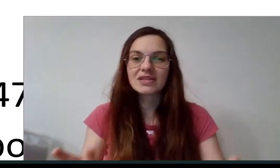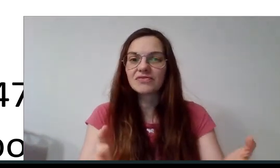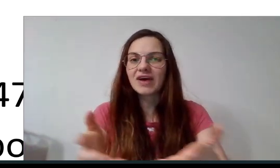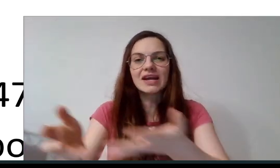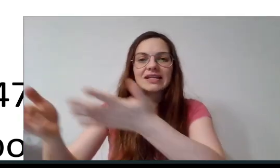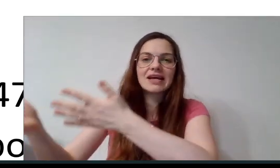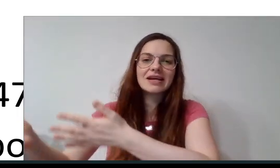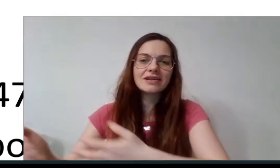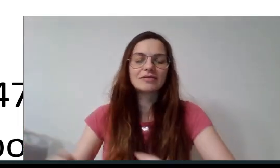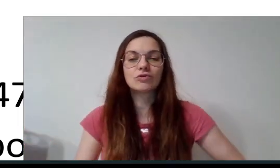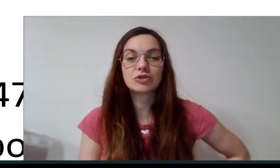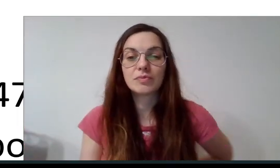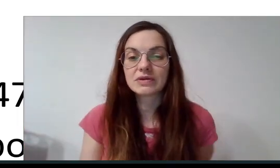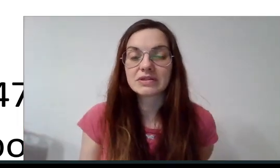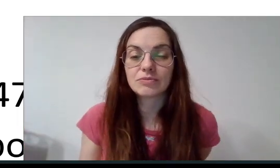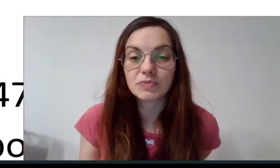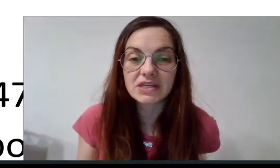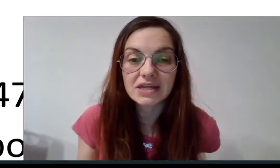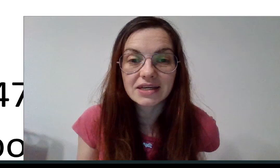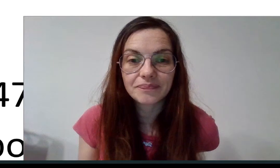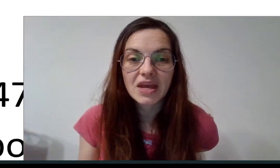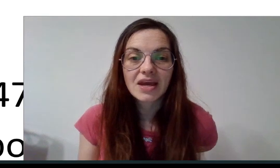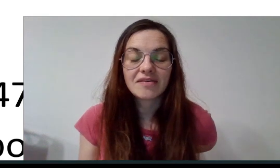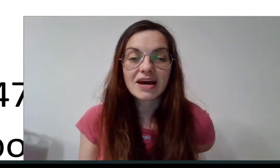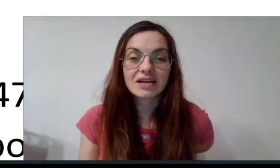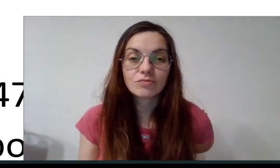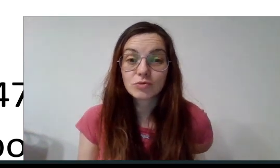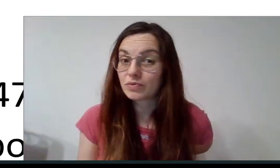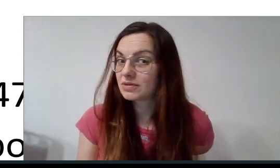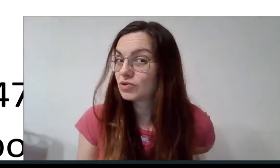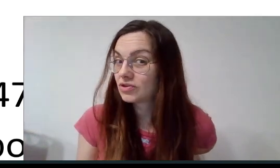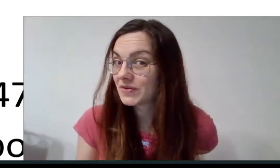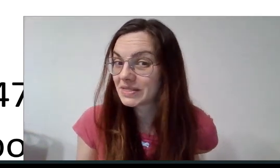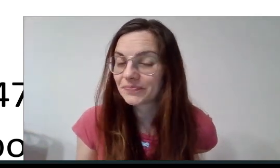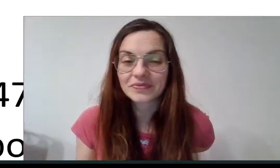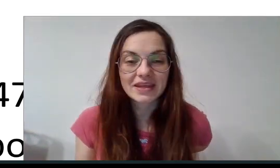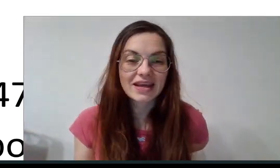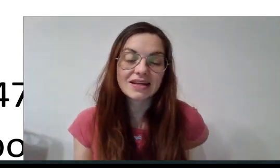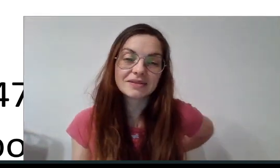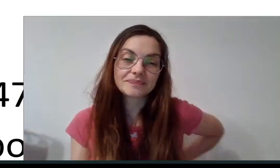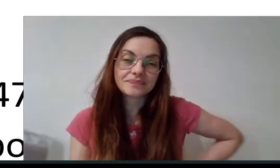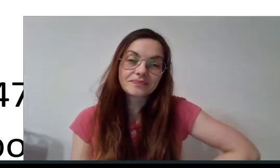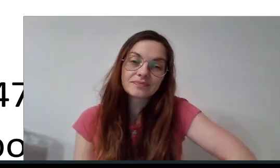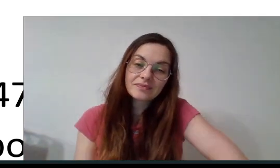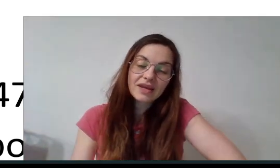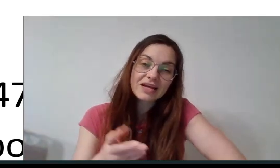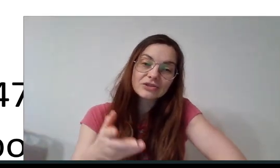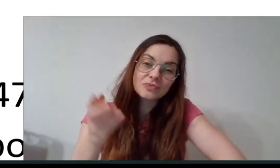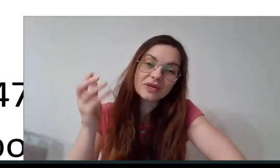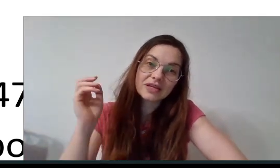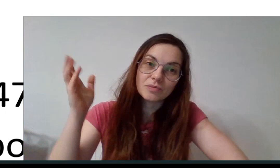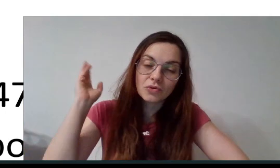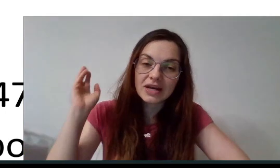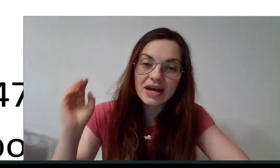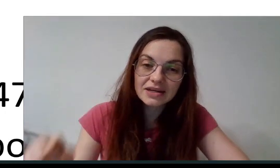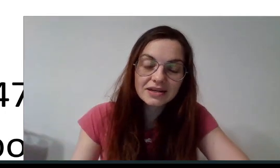Fahrrad leihen? Možete mi pozajmiš bicikli, Fahrrad, možete mi pozajmiš novac, Geld. Kannst du mir dein Buch